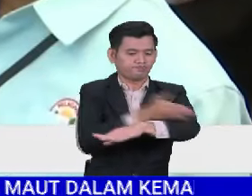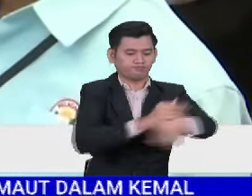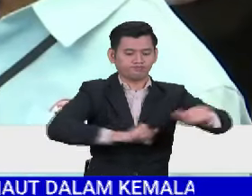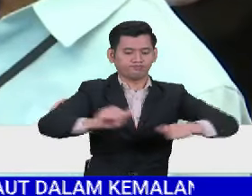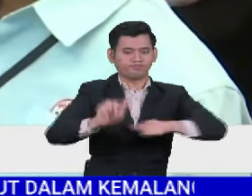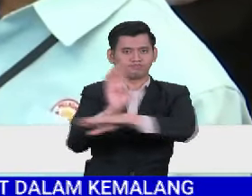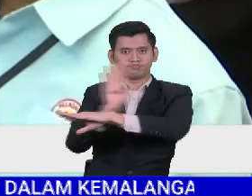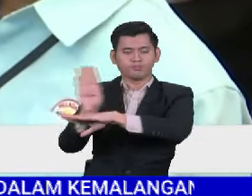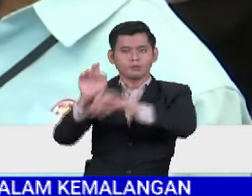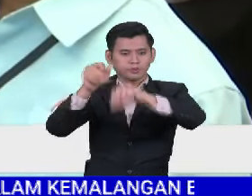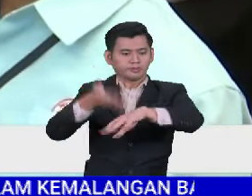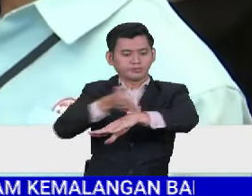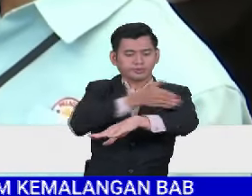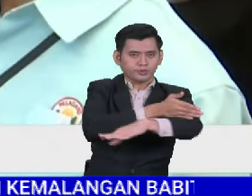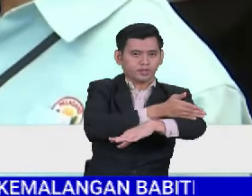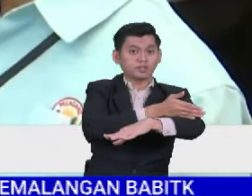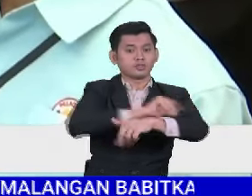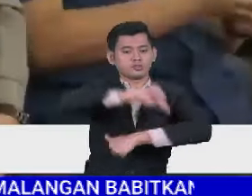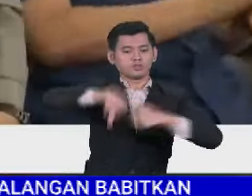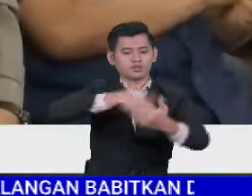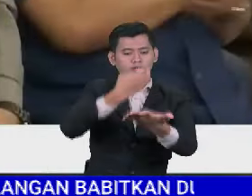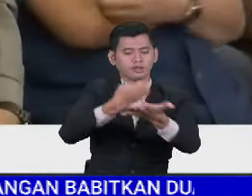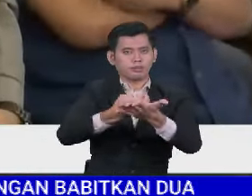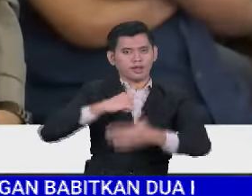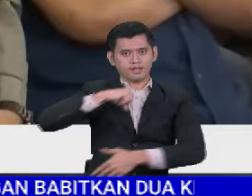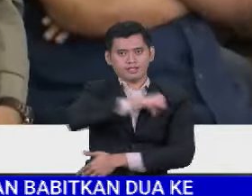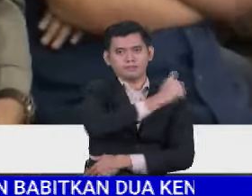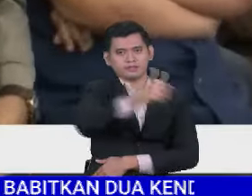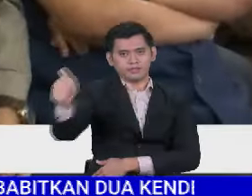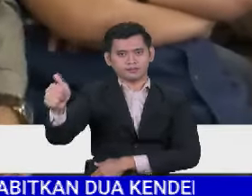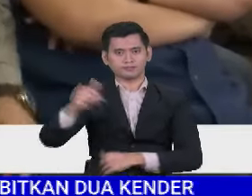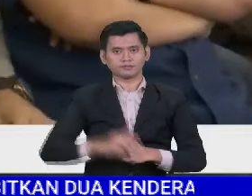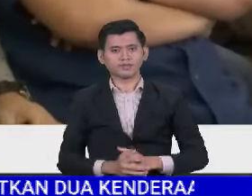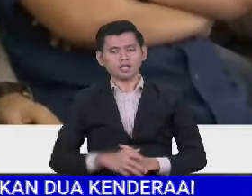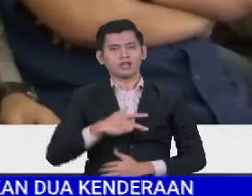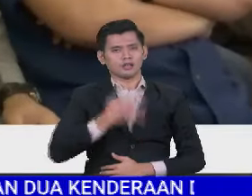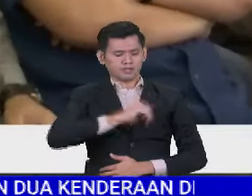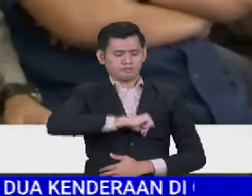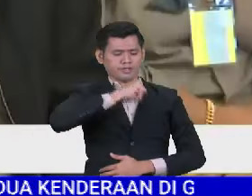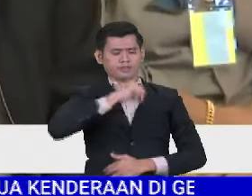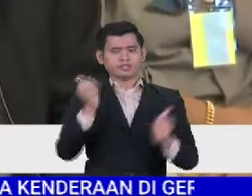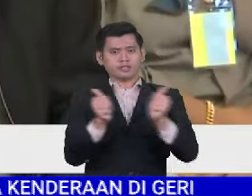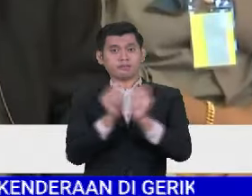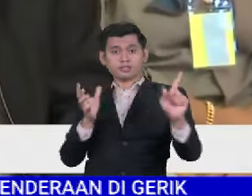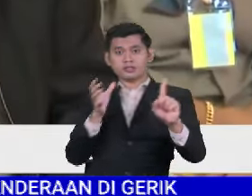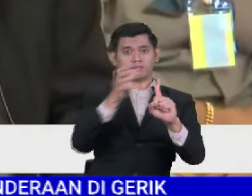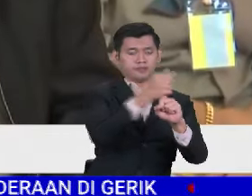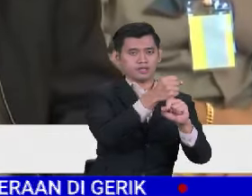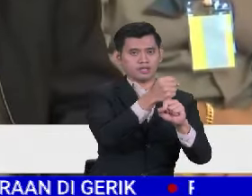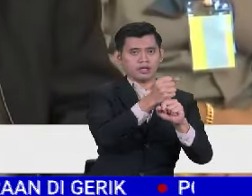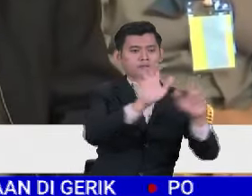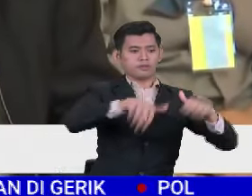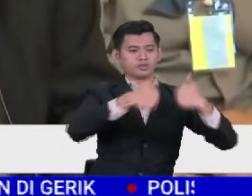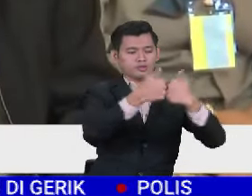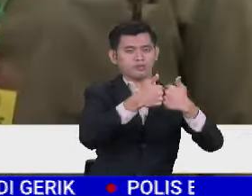mereka sekaligus meningkatkan taraf sosio-ekonomi ahlinya Amat tak berbangga dengan pencapaian pertumbuhan